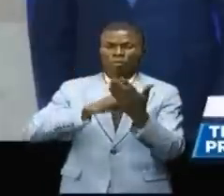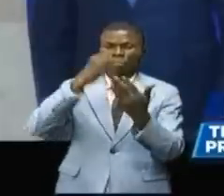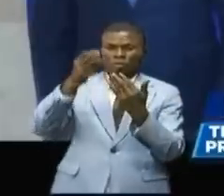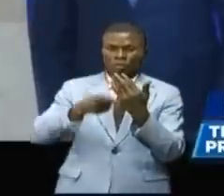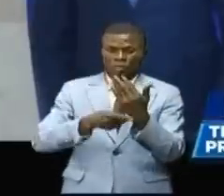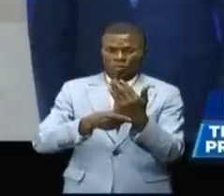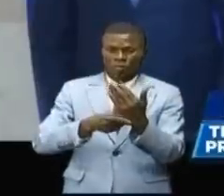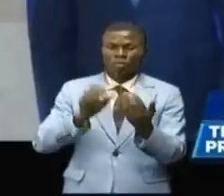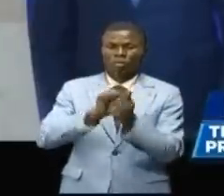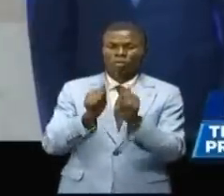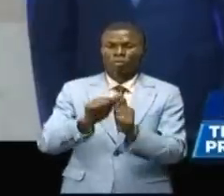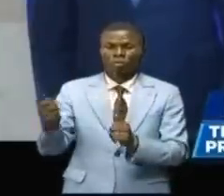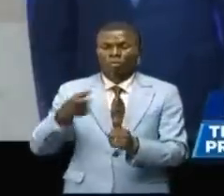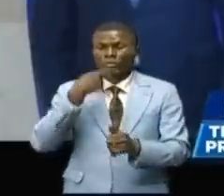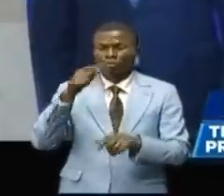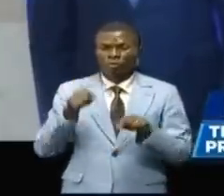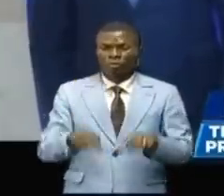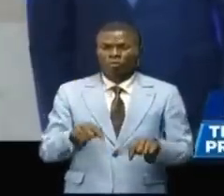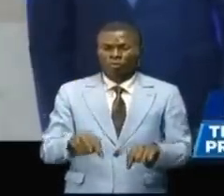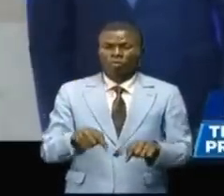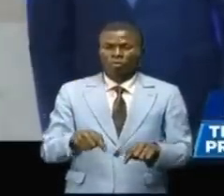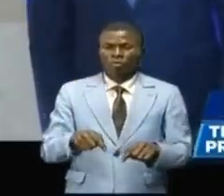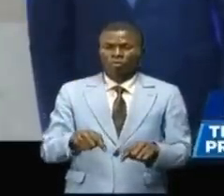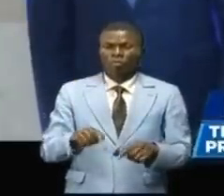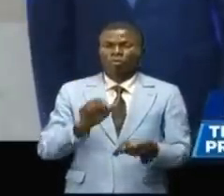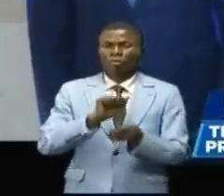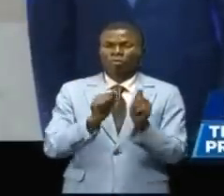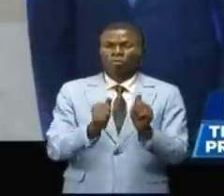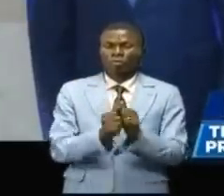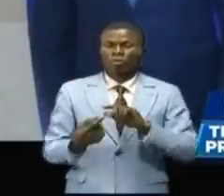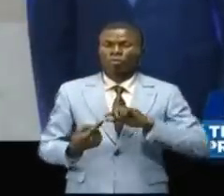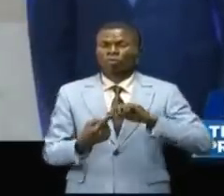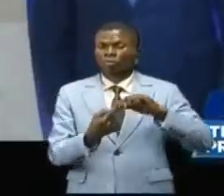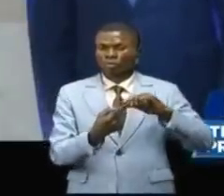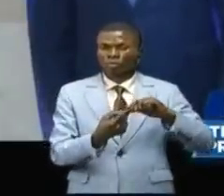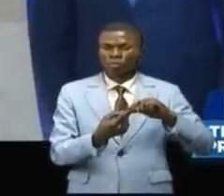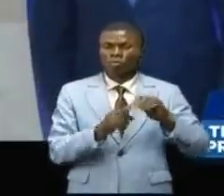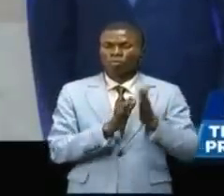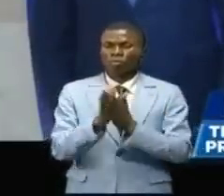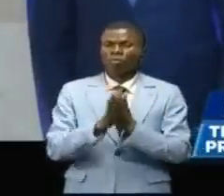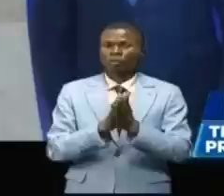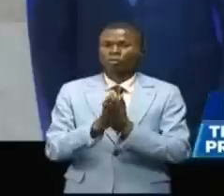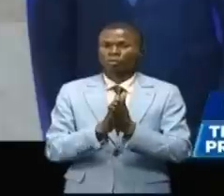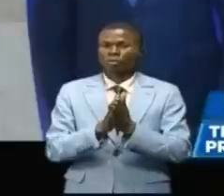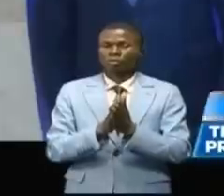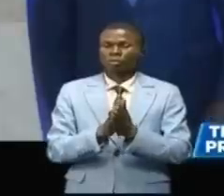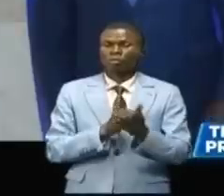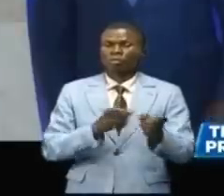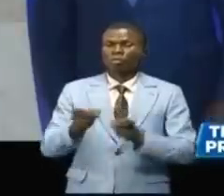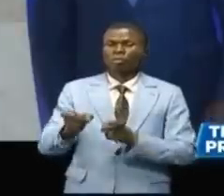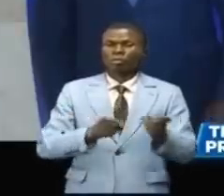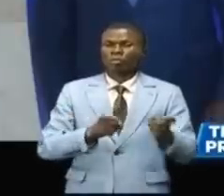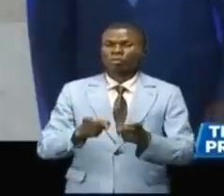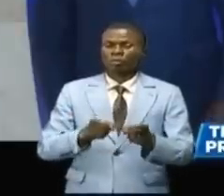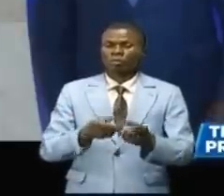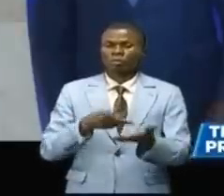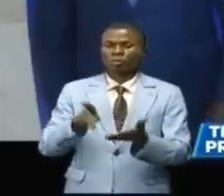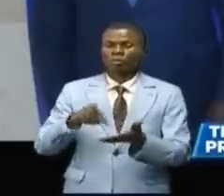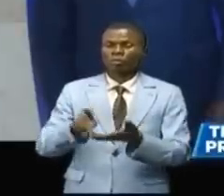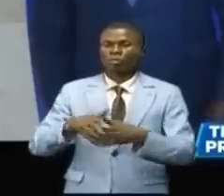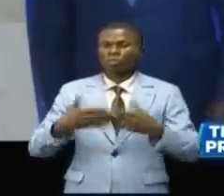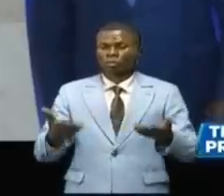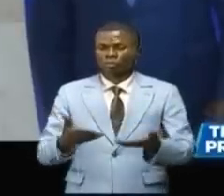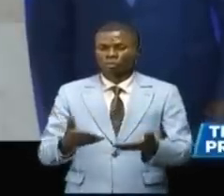L'autre point que nous avons abordé, c'est un point assez spécifique concernant la gestion salariale et un